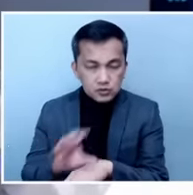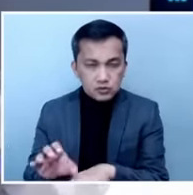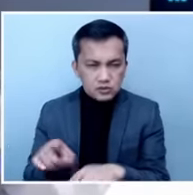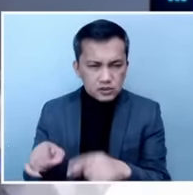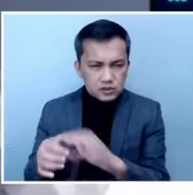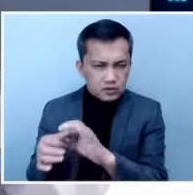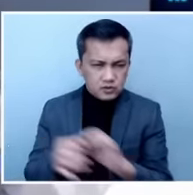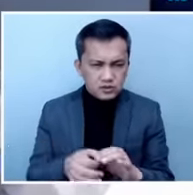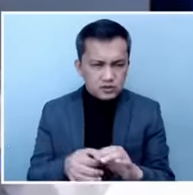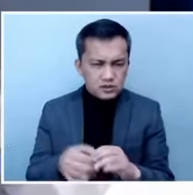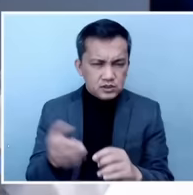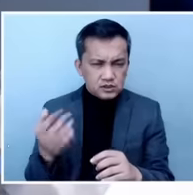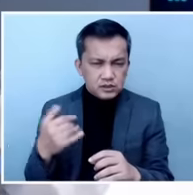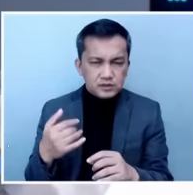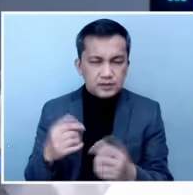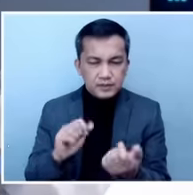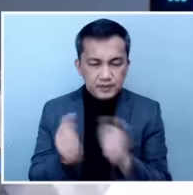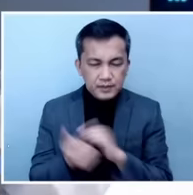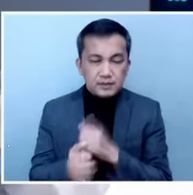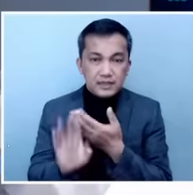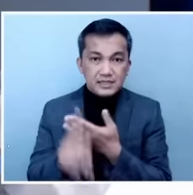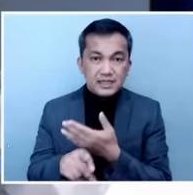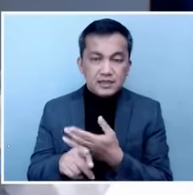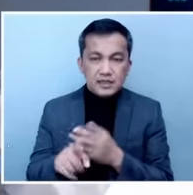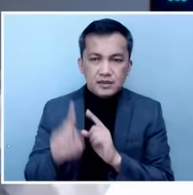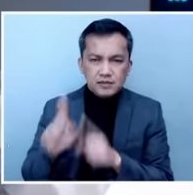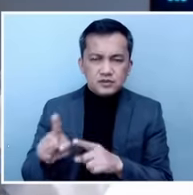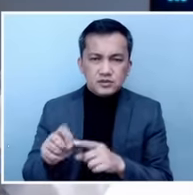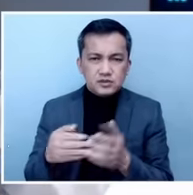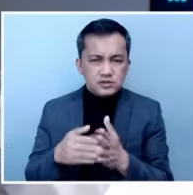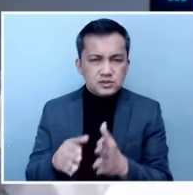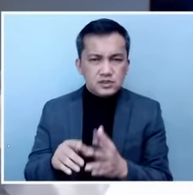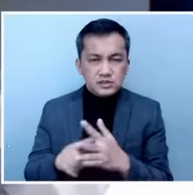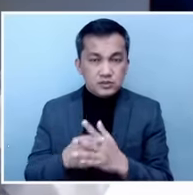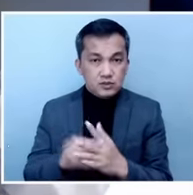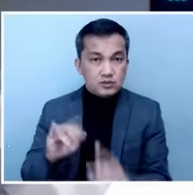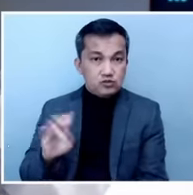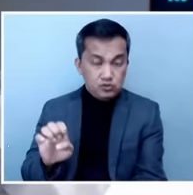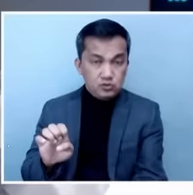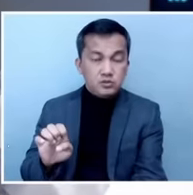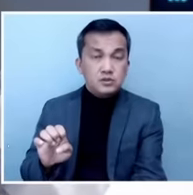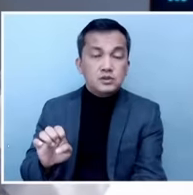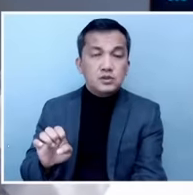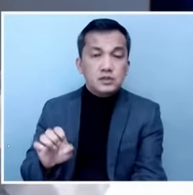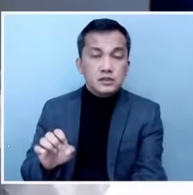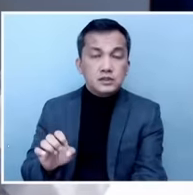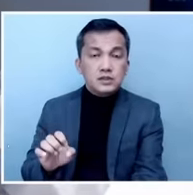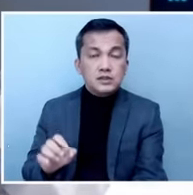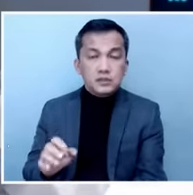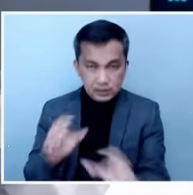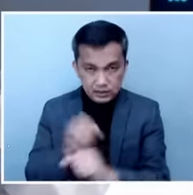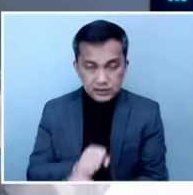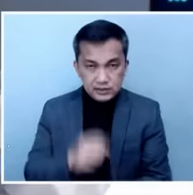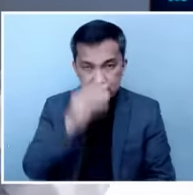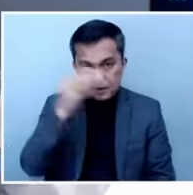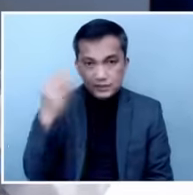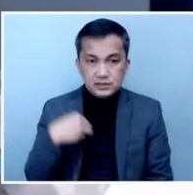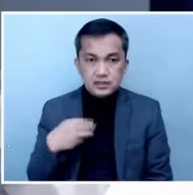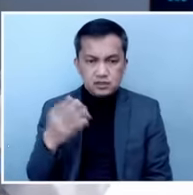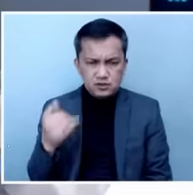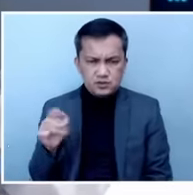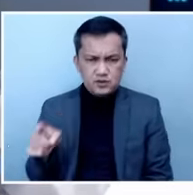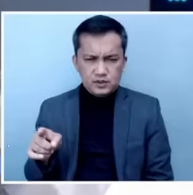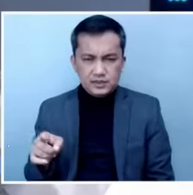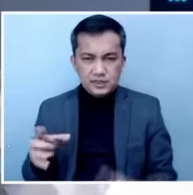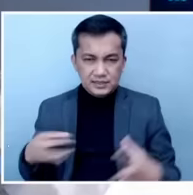dati ng pasok ng mga estudyante na nagsisimula sa Hunyo at nagtatapos naman sa Marso. Ito yung bunga ng mga